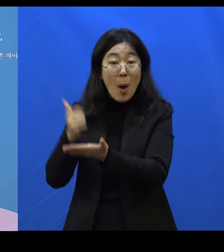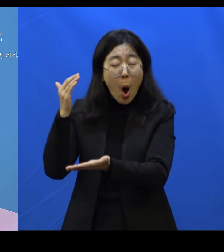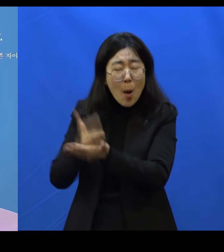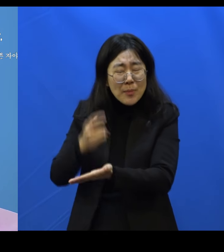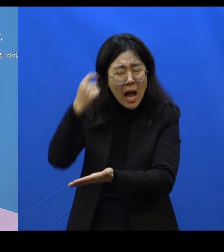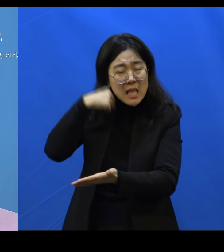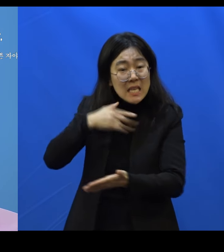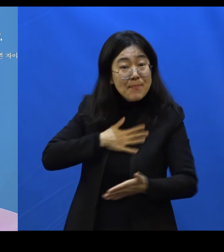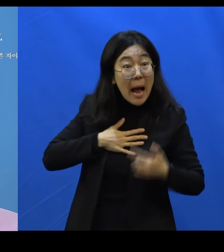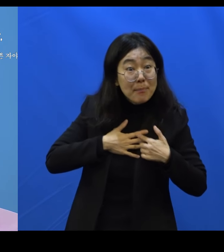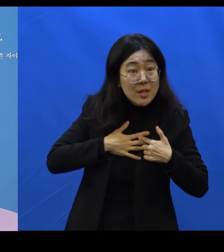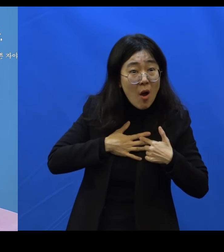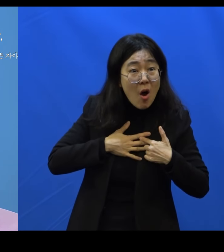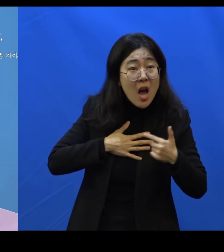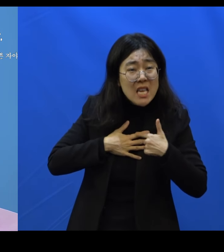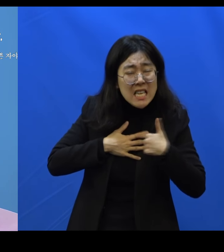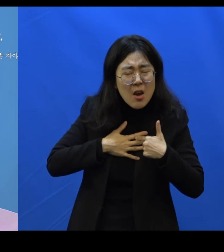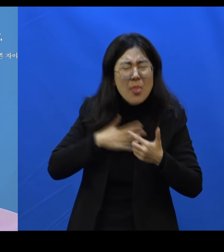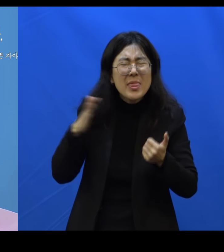자, 이제